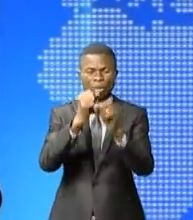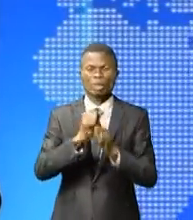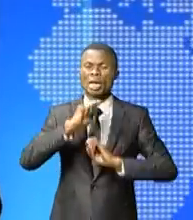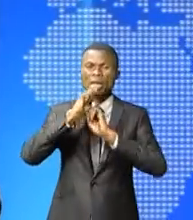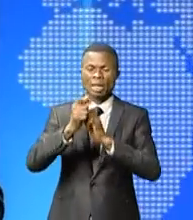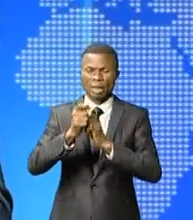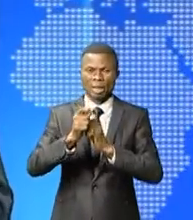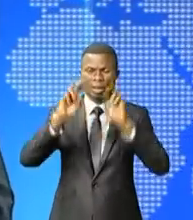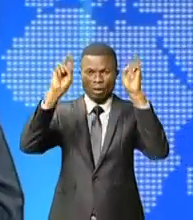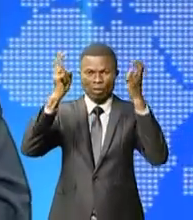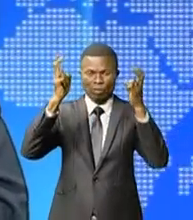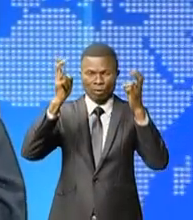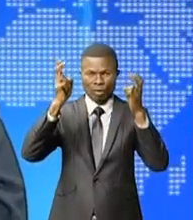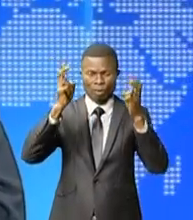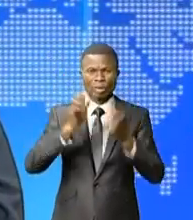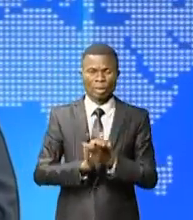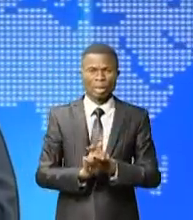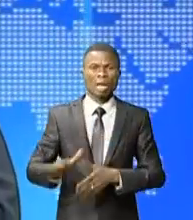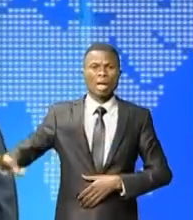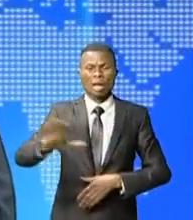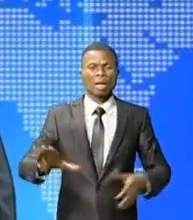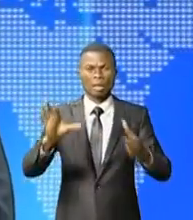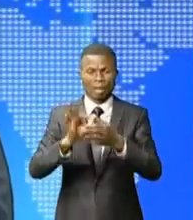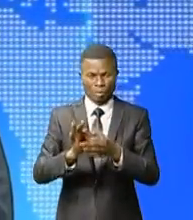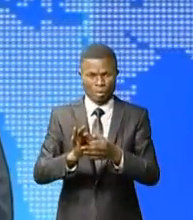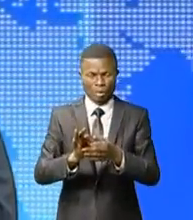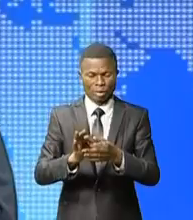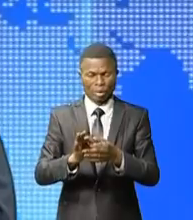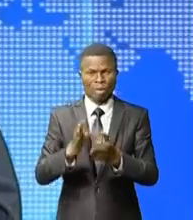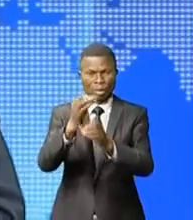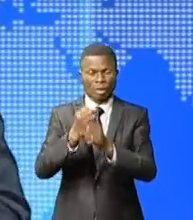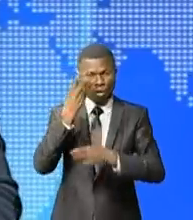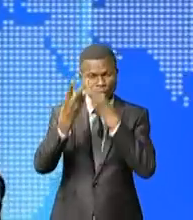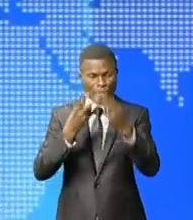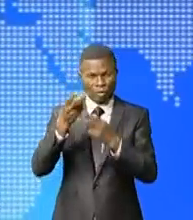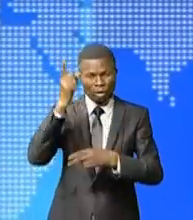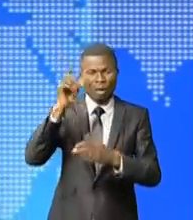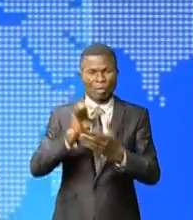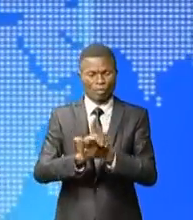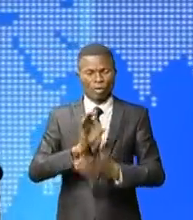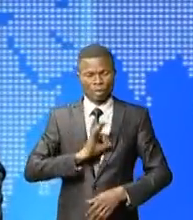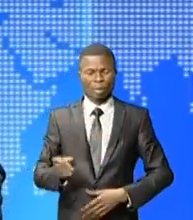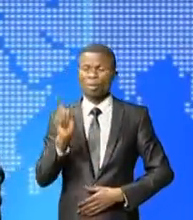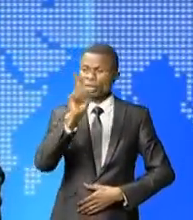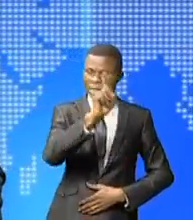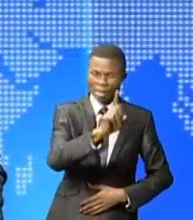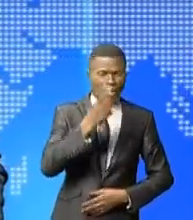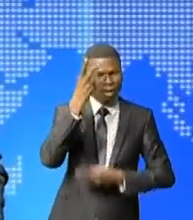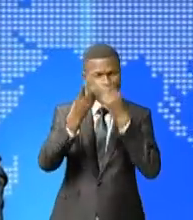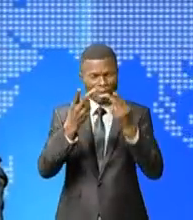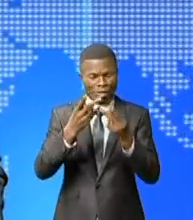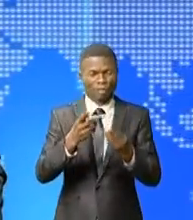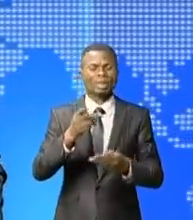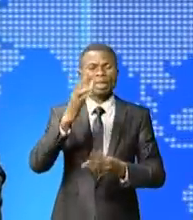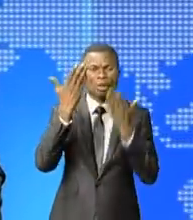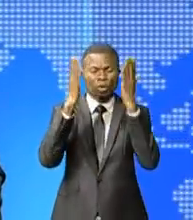vivant dans la ville de Cedar City aux États-Unis d'Amérique, a reçu la visite de la première dame de la République, Denise Nyakeru